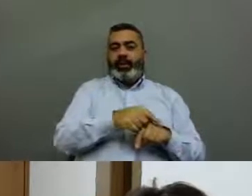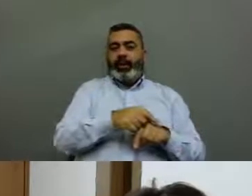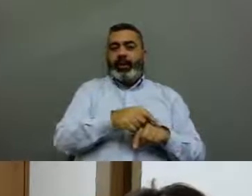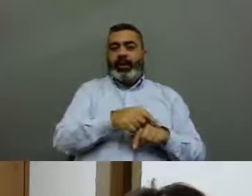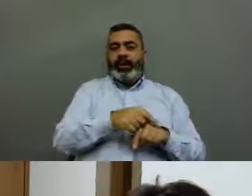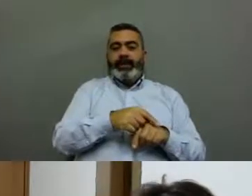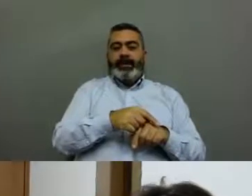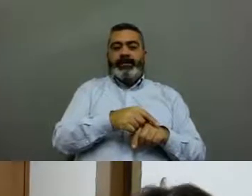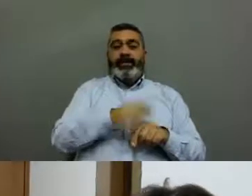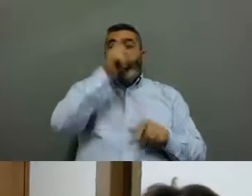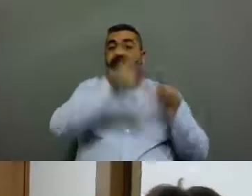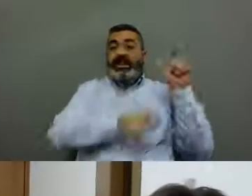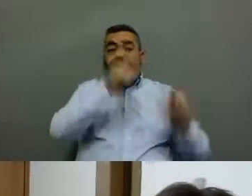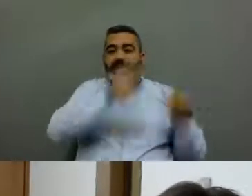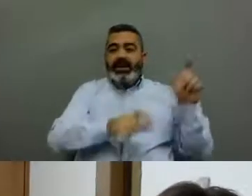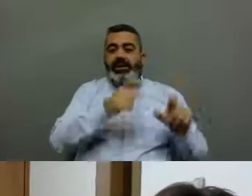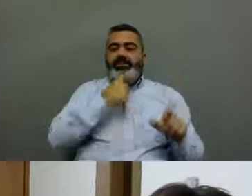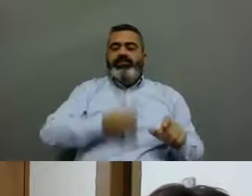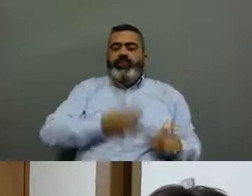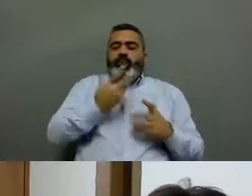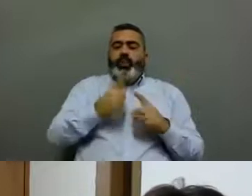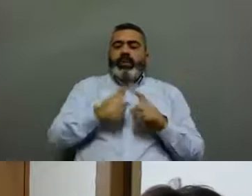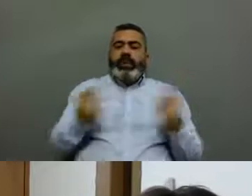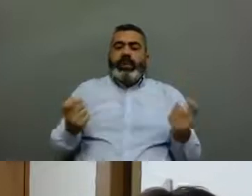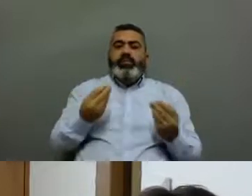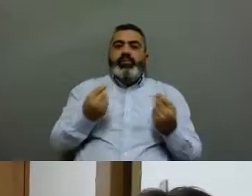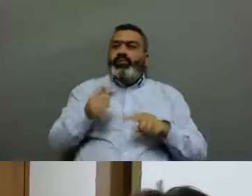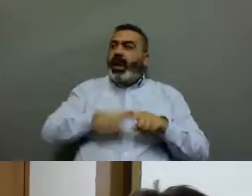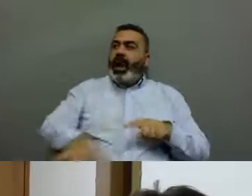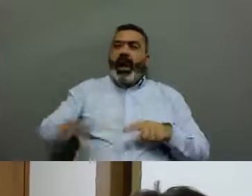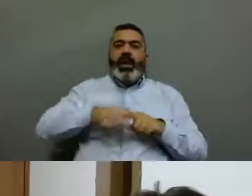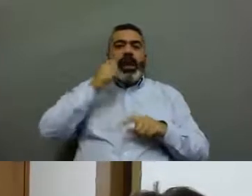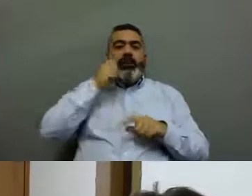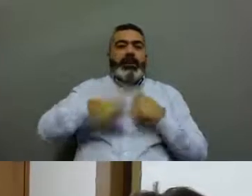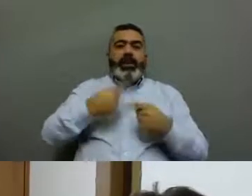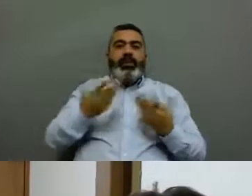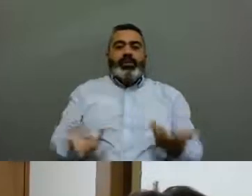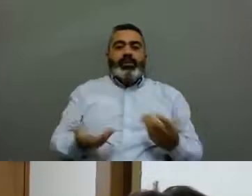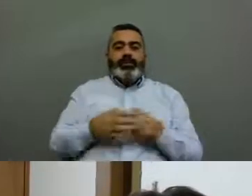πώς οι ίδιοι βιώνουν τις καταστάσεις στην Ελλάδα. Νομίζω ότι